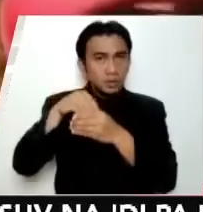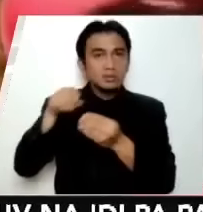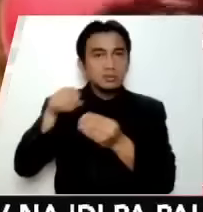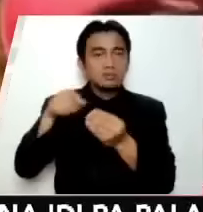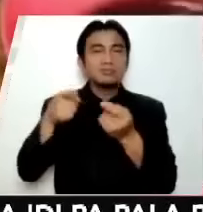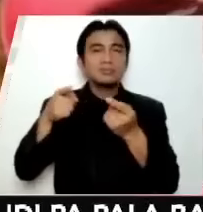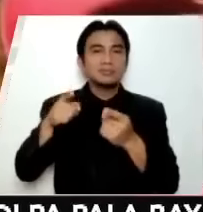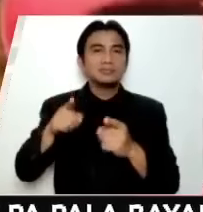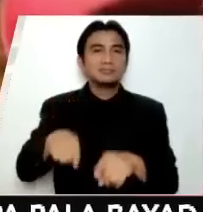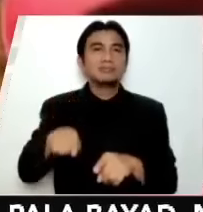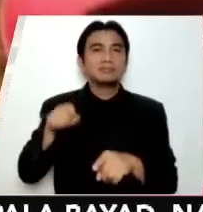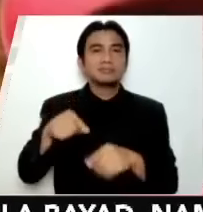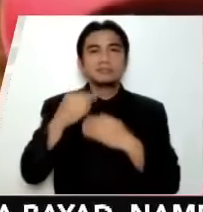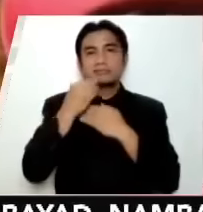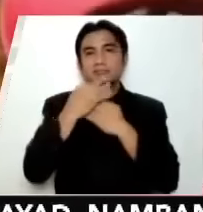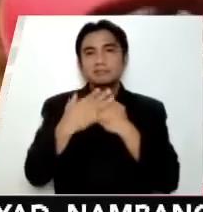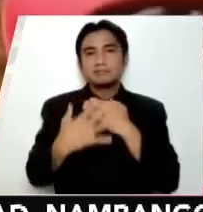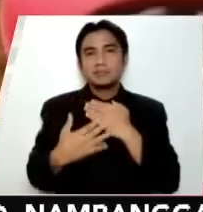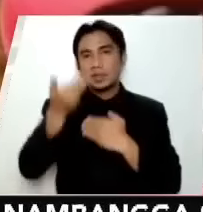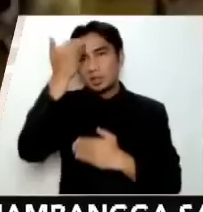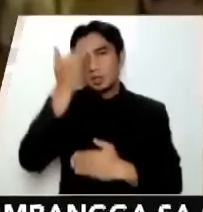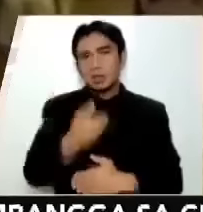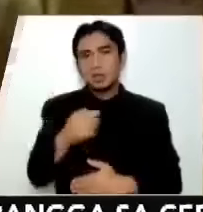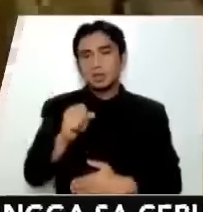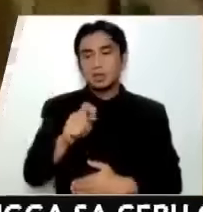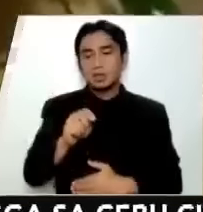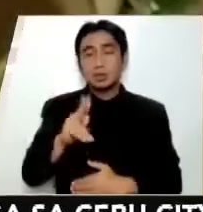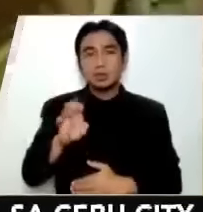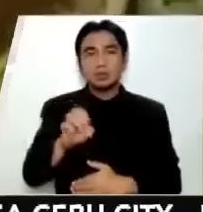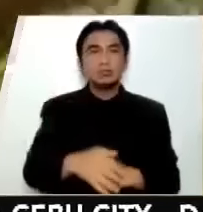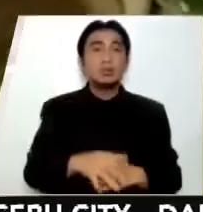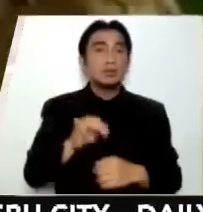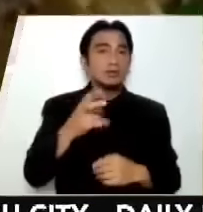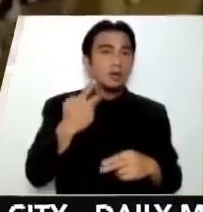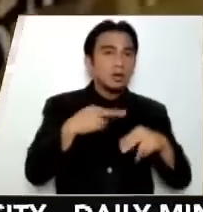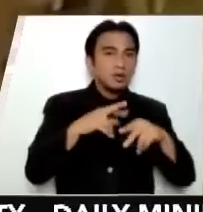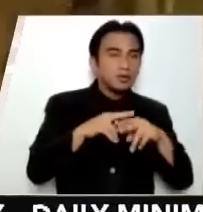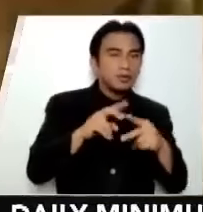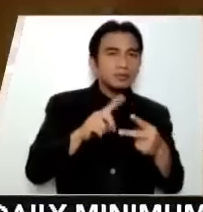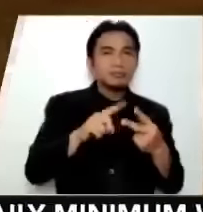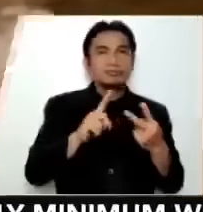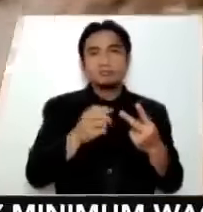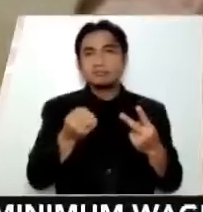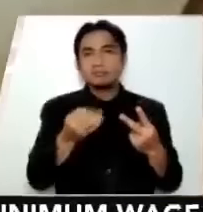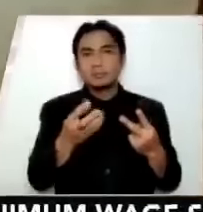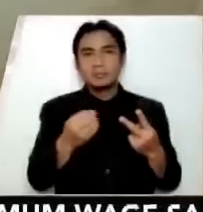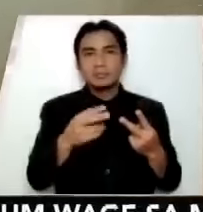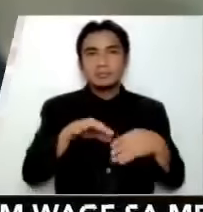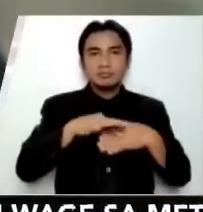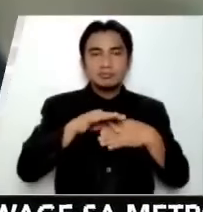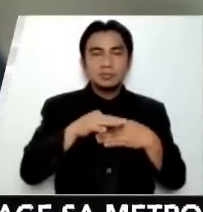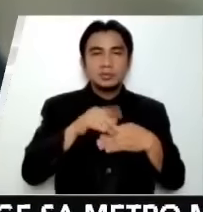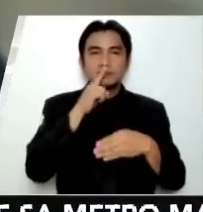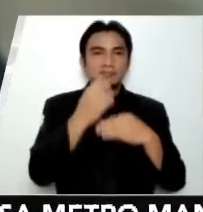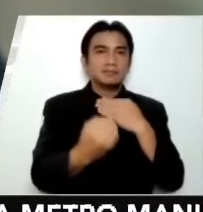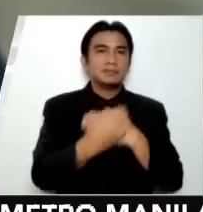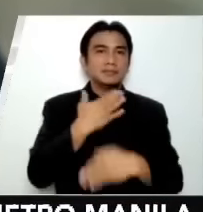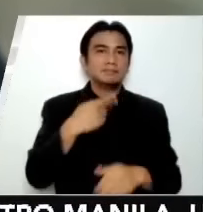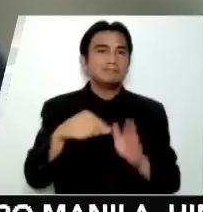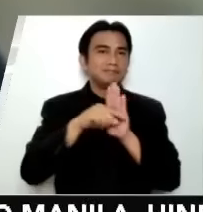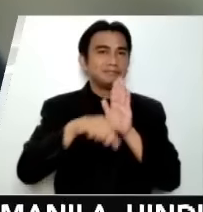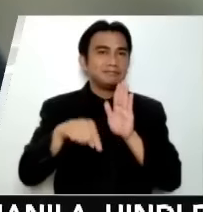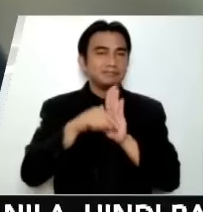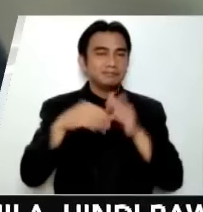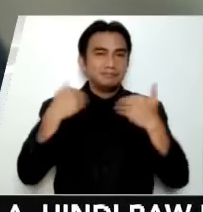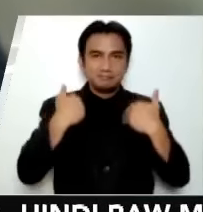maaalat na pagkain at maraming karne saraw may masamang epekto sa katawan lambot mool e everyday mo gagawin